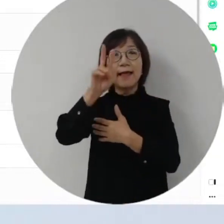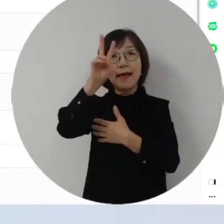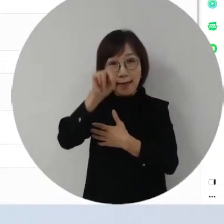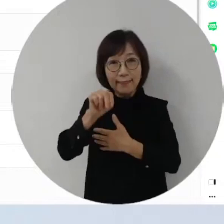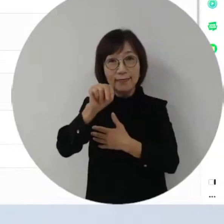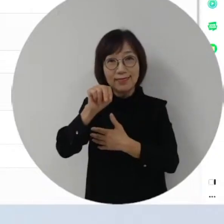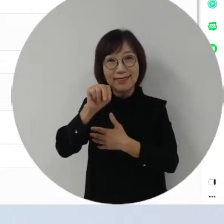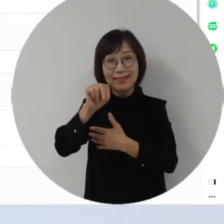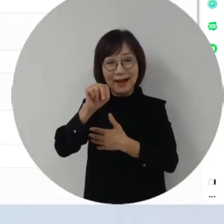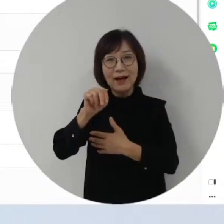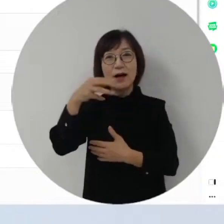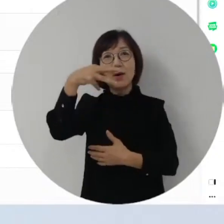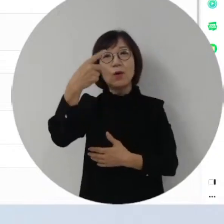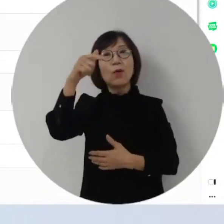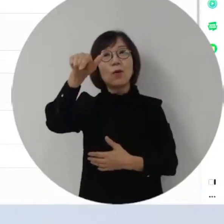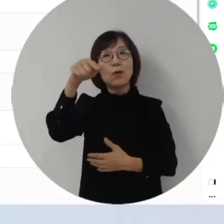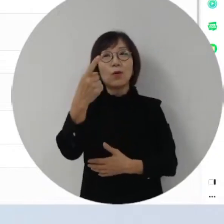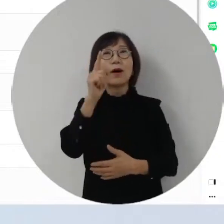거예요.